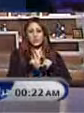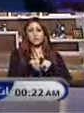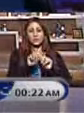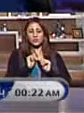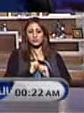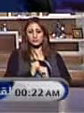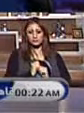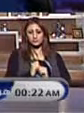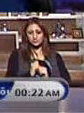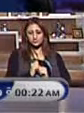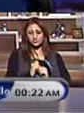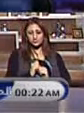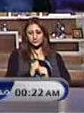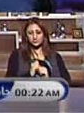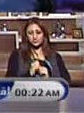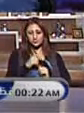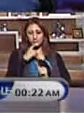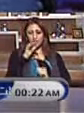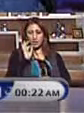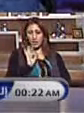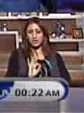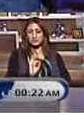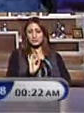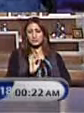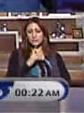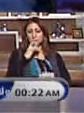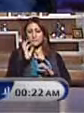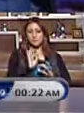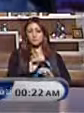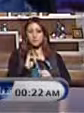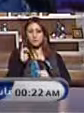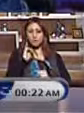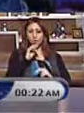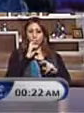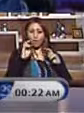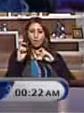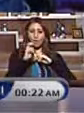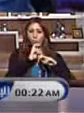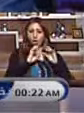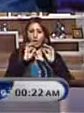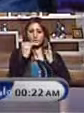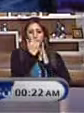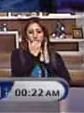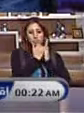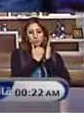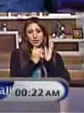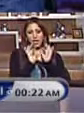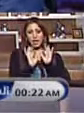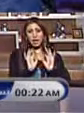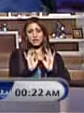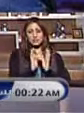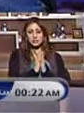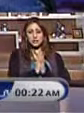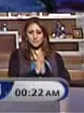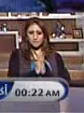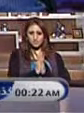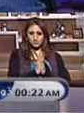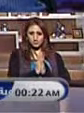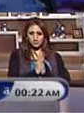غير المؤدب ويجب ان يجمعنا يعني منظومه حوار يعني يعني ايه منظومه حوار يعني نرى